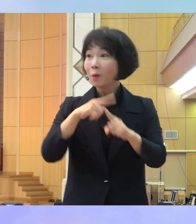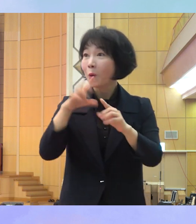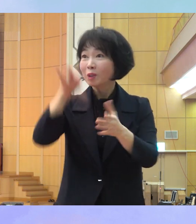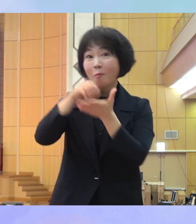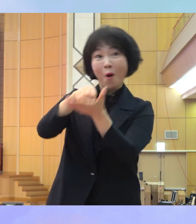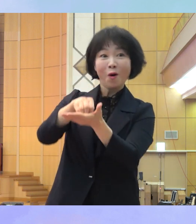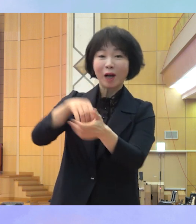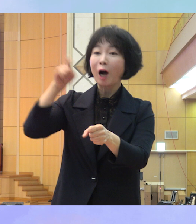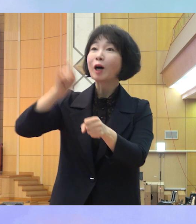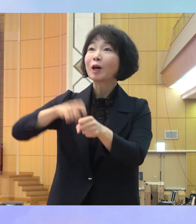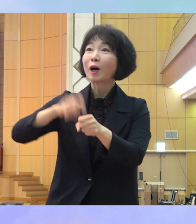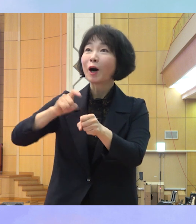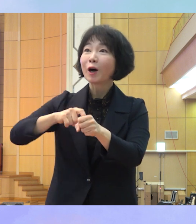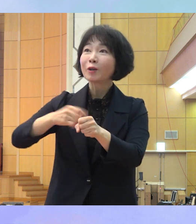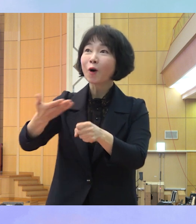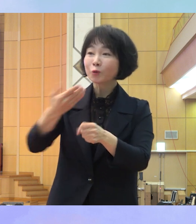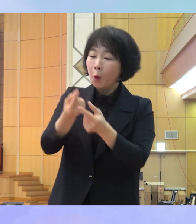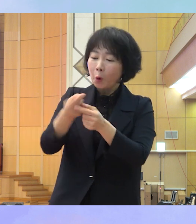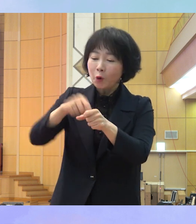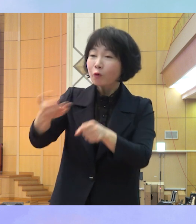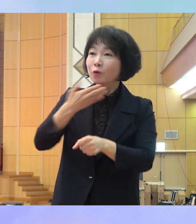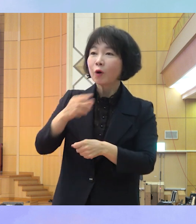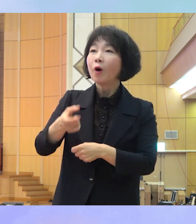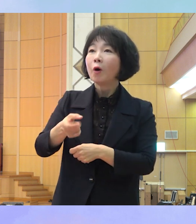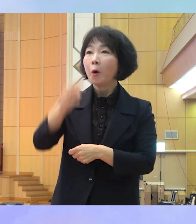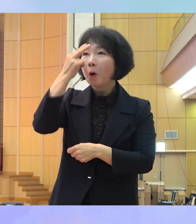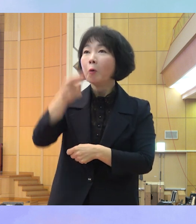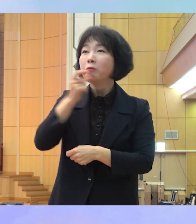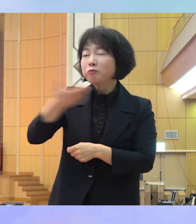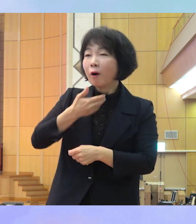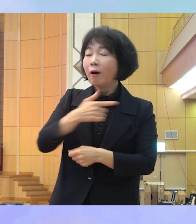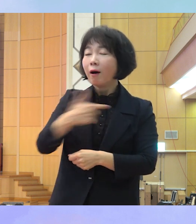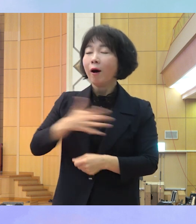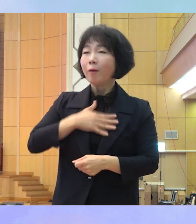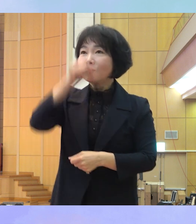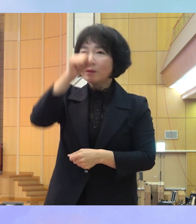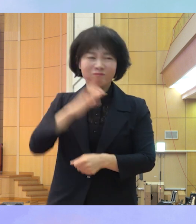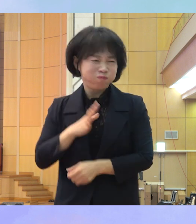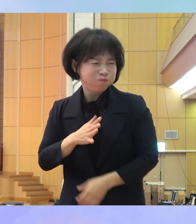주고 술 한 잔도 주니까 참 좋습니다.